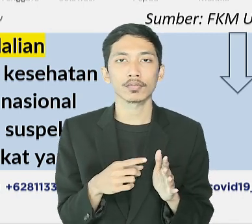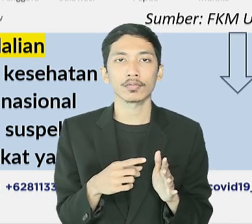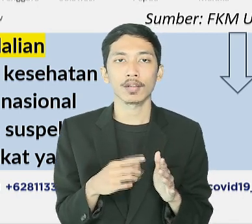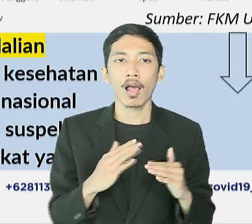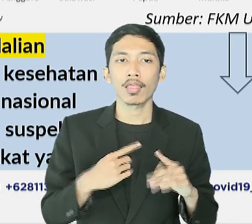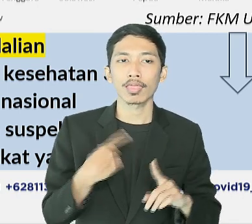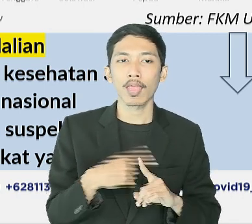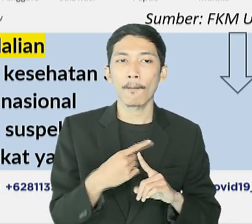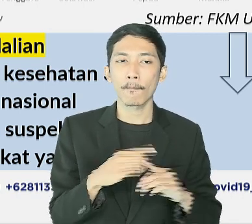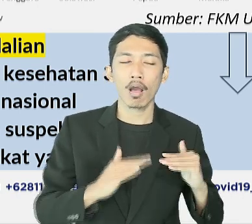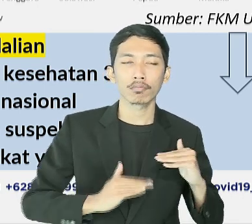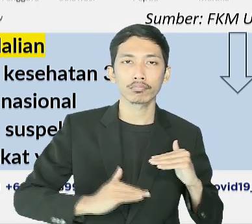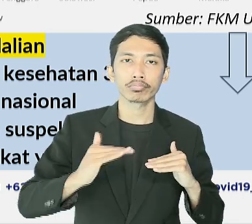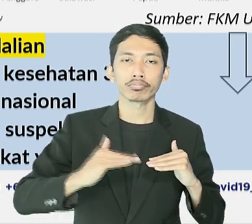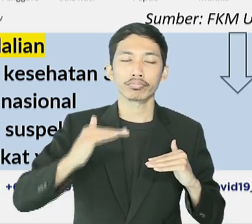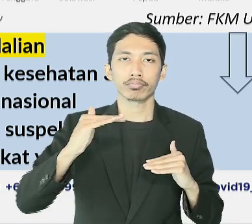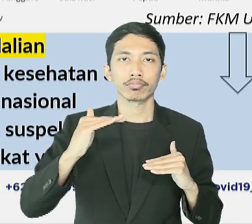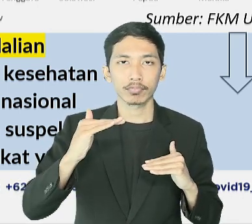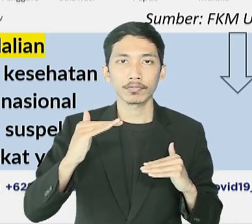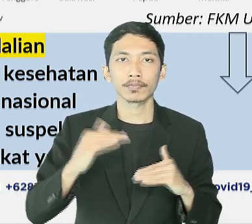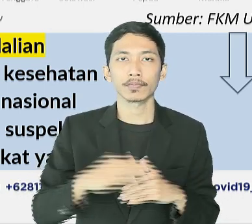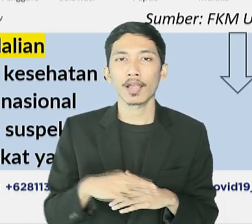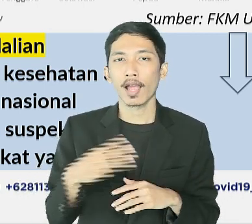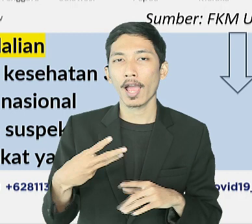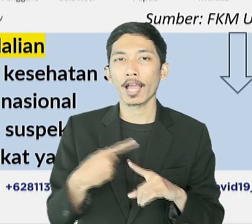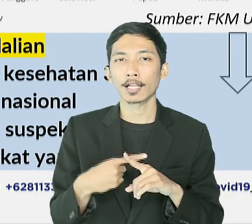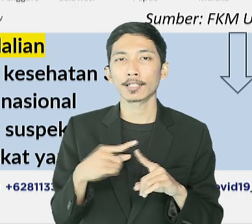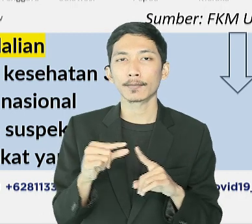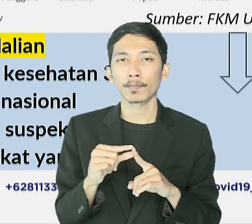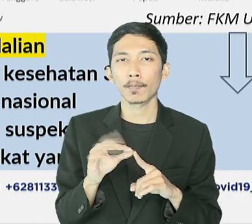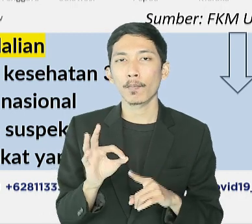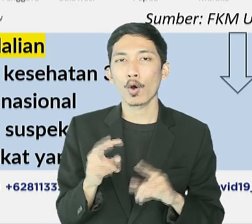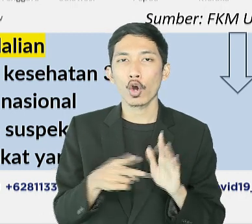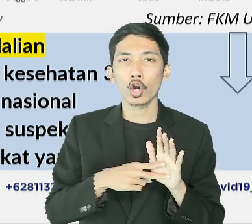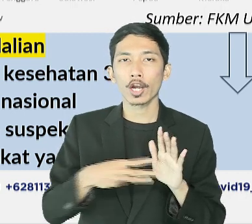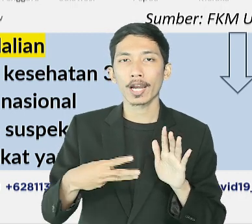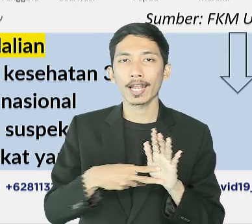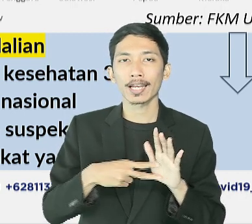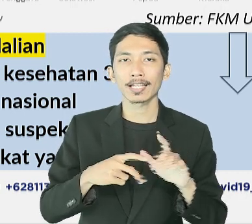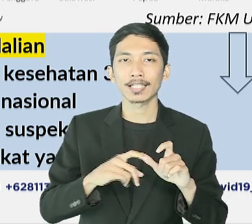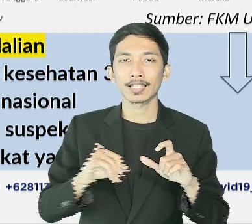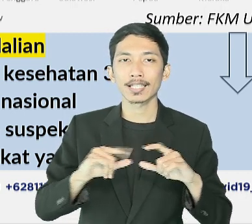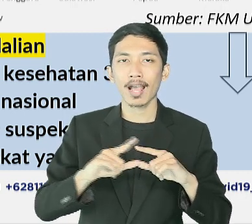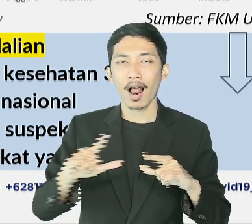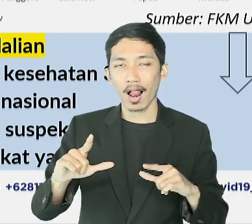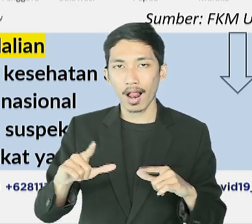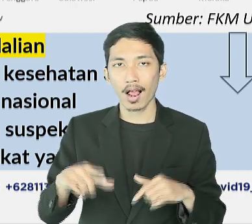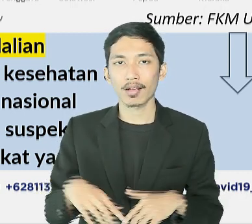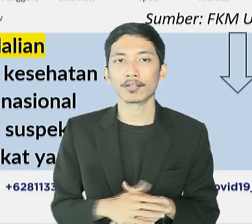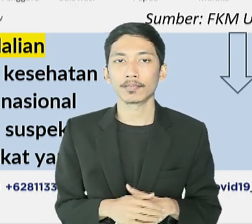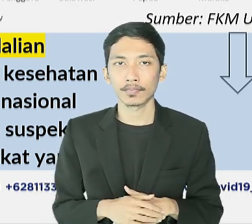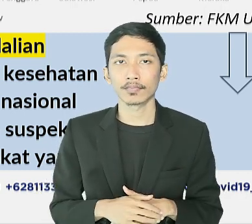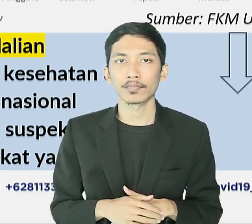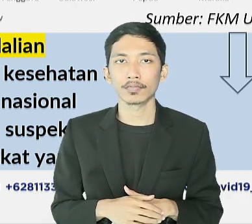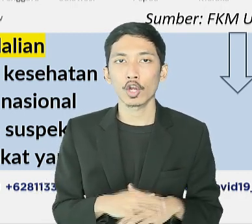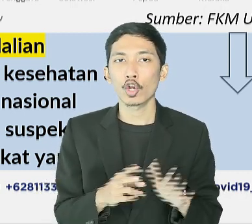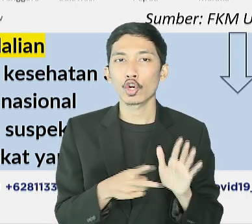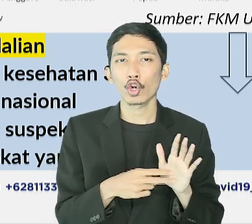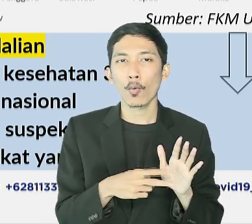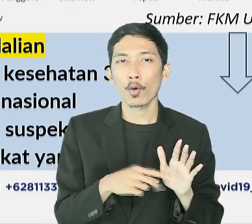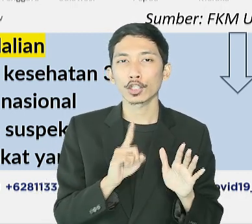penambahan kasus yang berlipat atau eksponensial. Angka 1 menyebabkan penambahan kasus yang cenderung